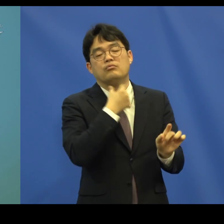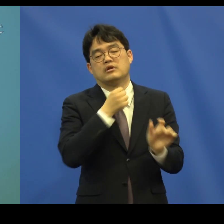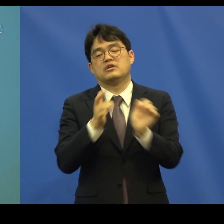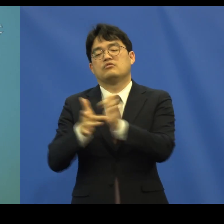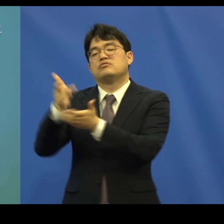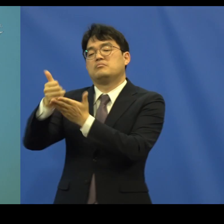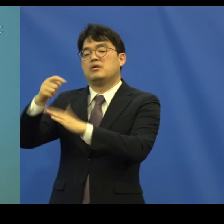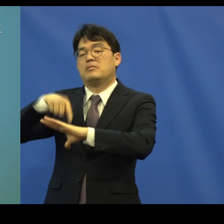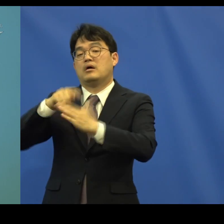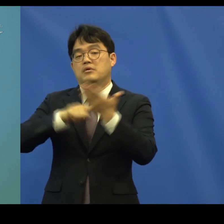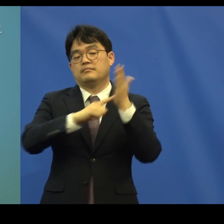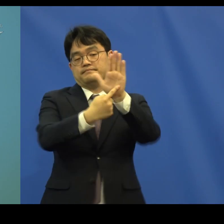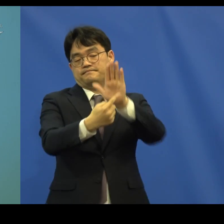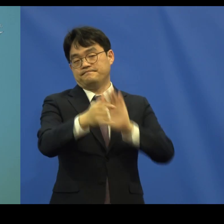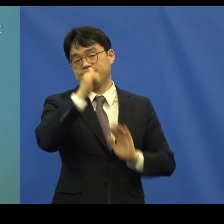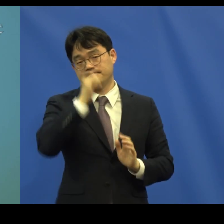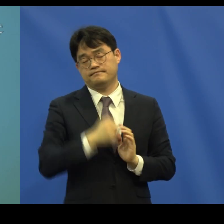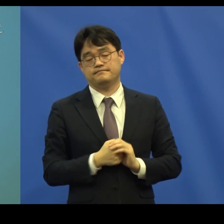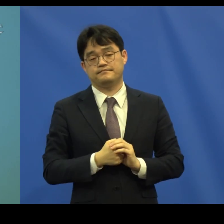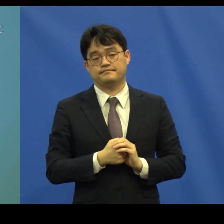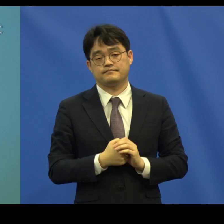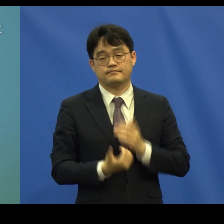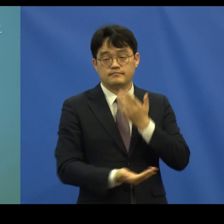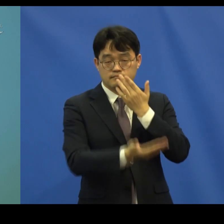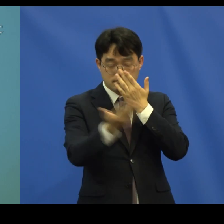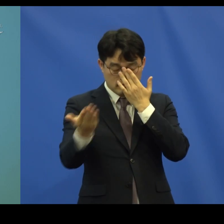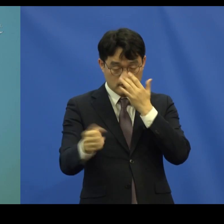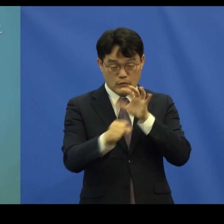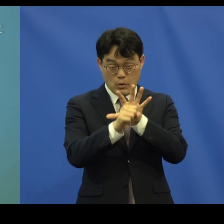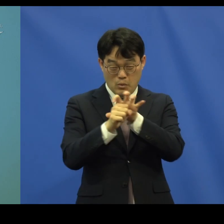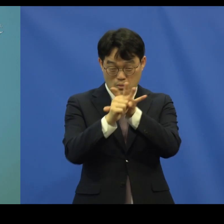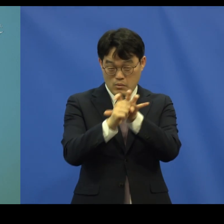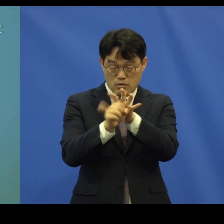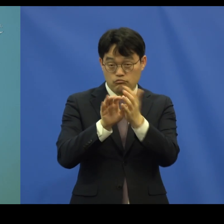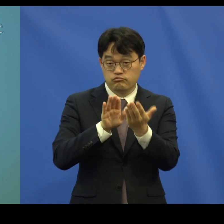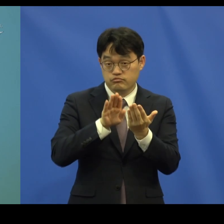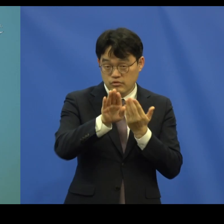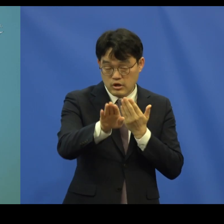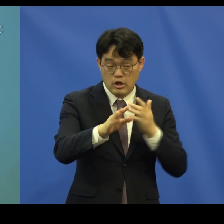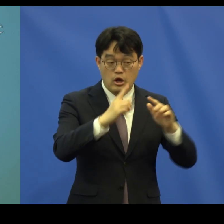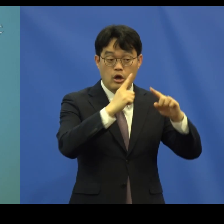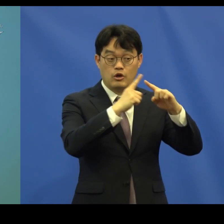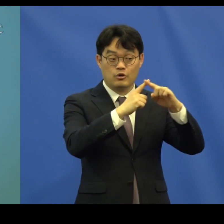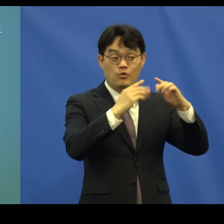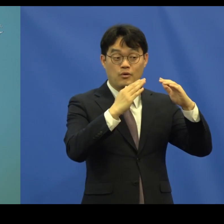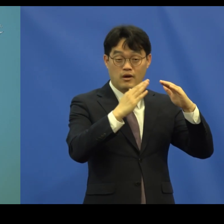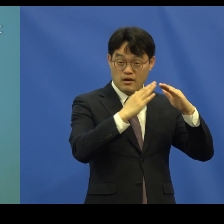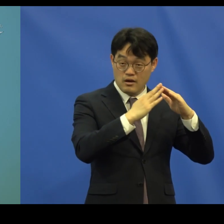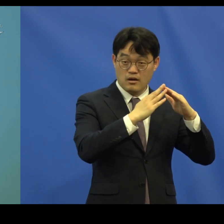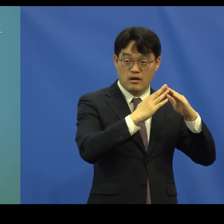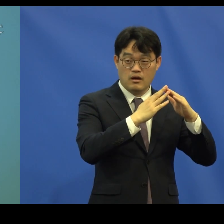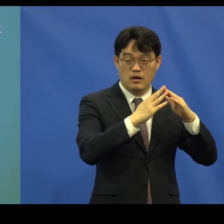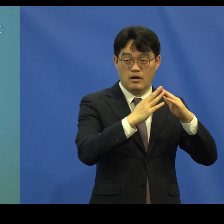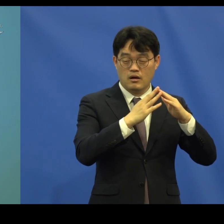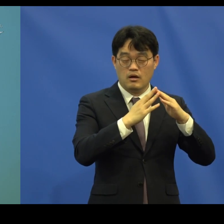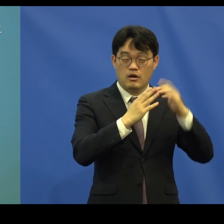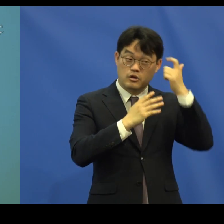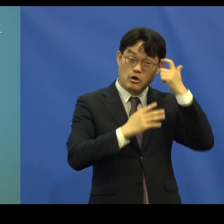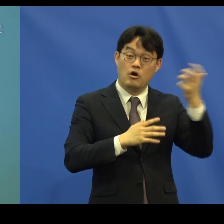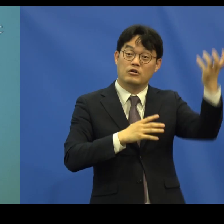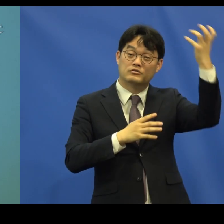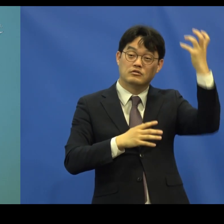표현하고 있습니다. 여러분, 코로나 팬데믹 이후에 교회들의 영적 온도가 급격히 떨어졌습니다.